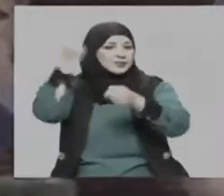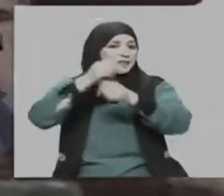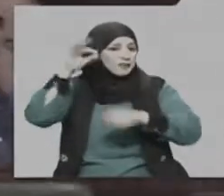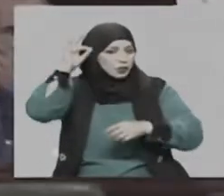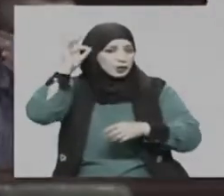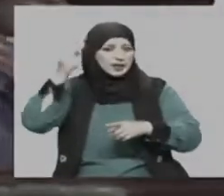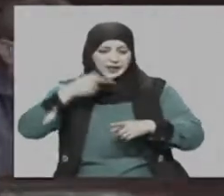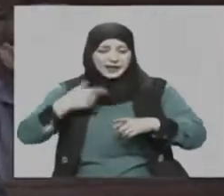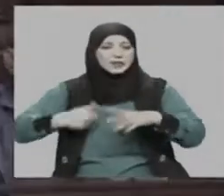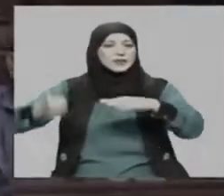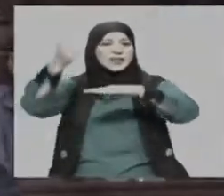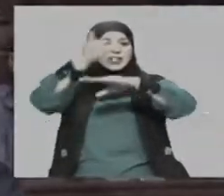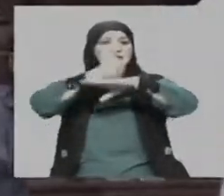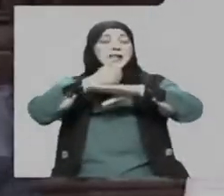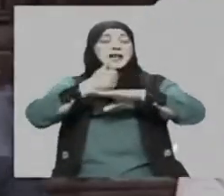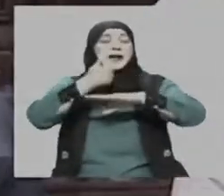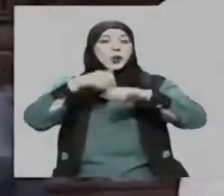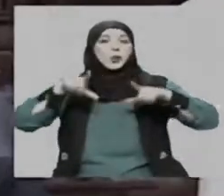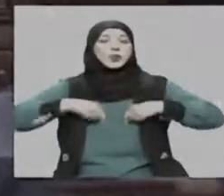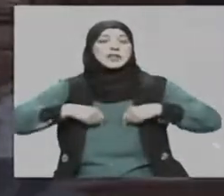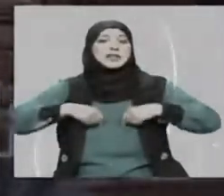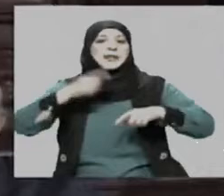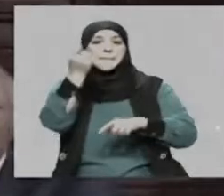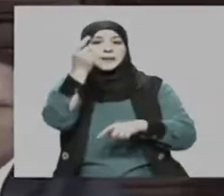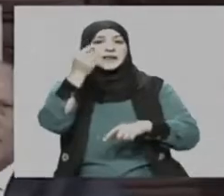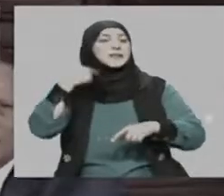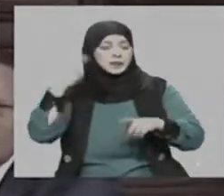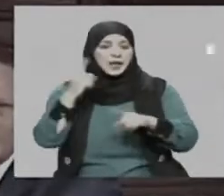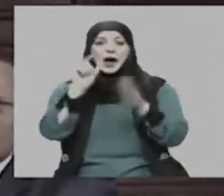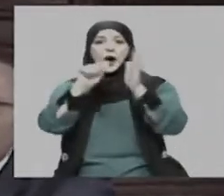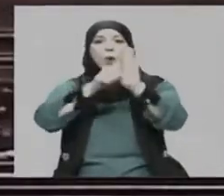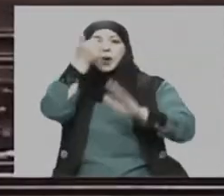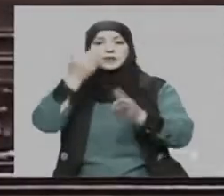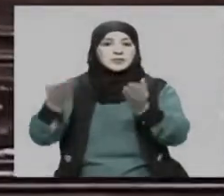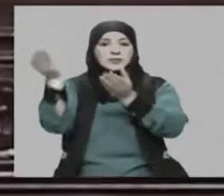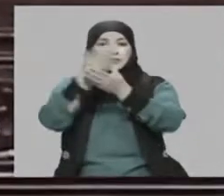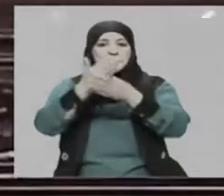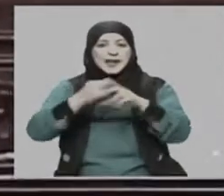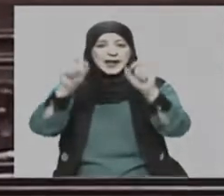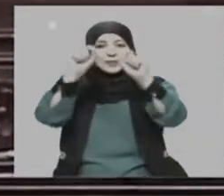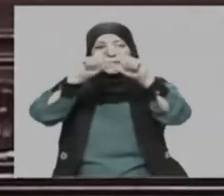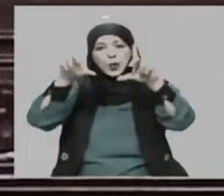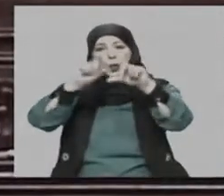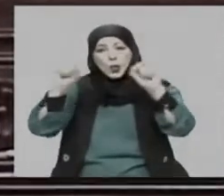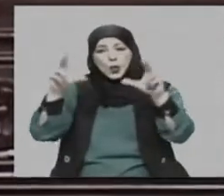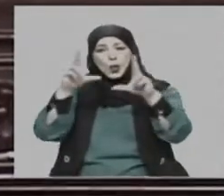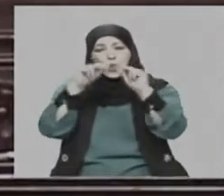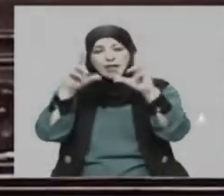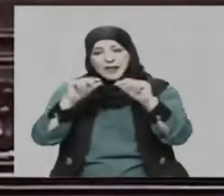كي شديت وزير مالية. أنا أول من دخل الشفافية في وزارة المالية